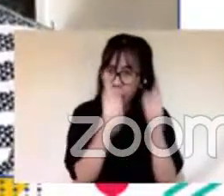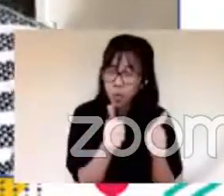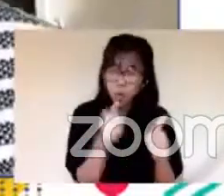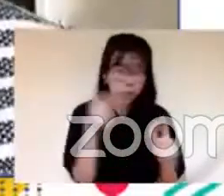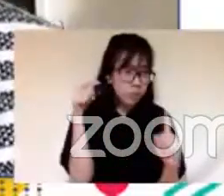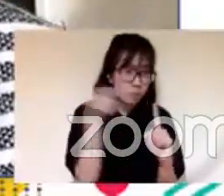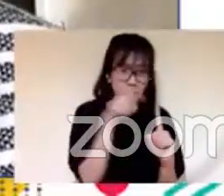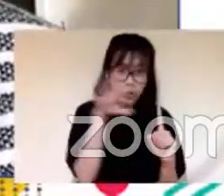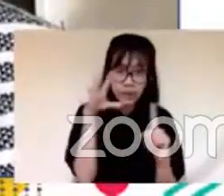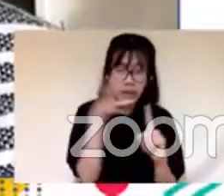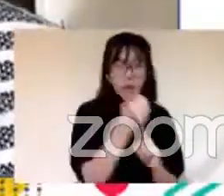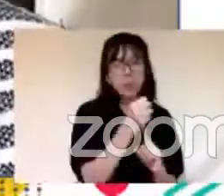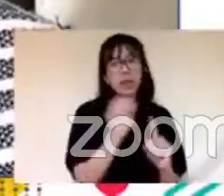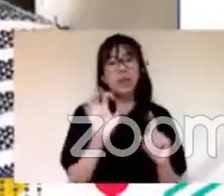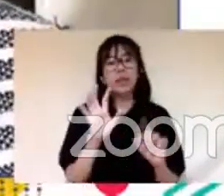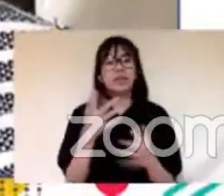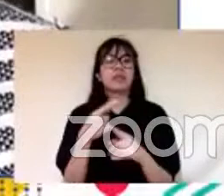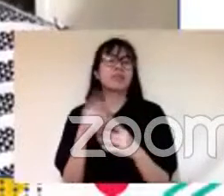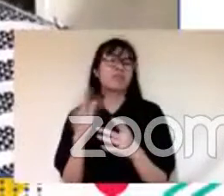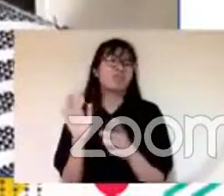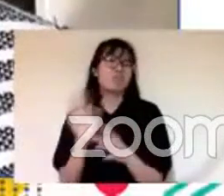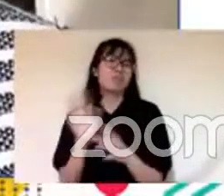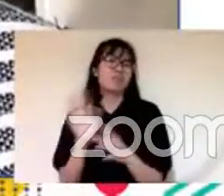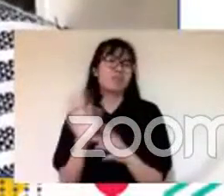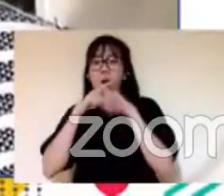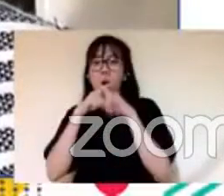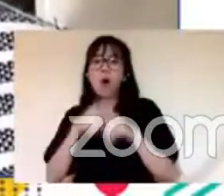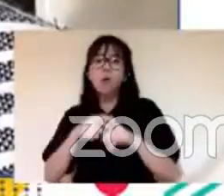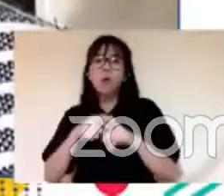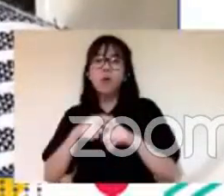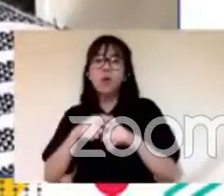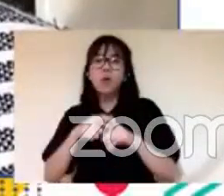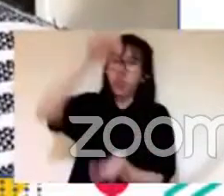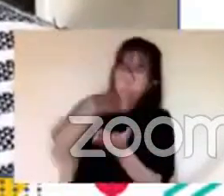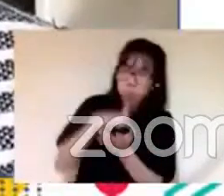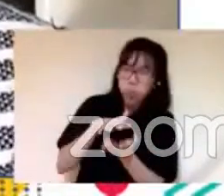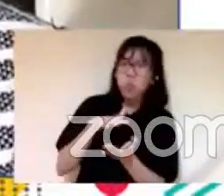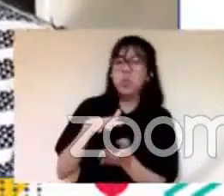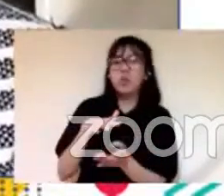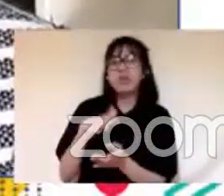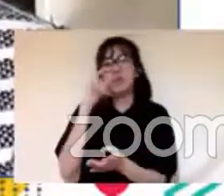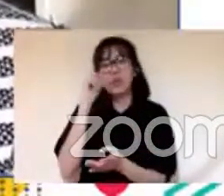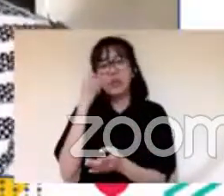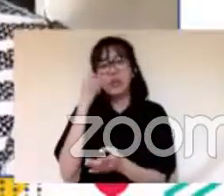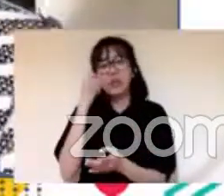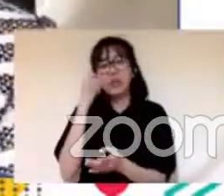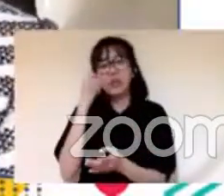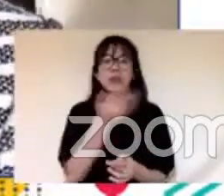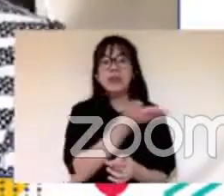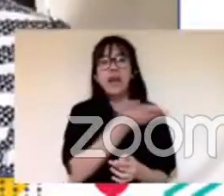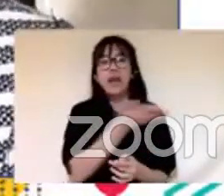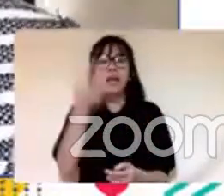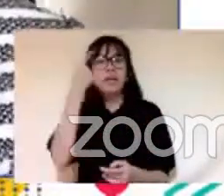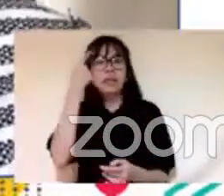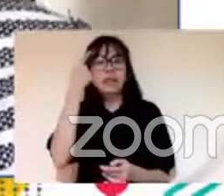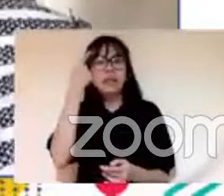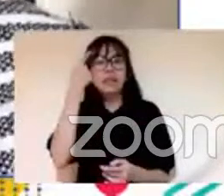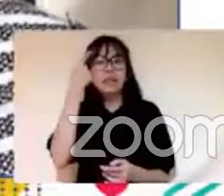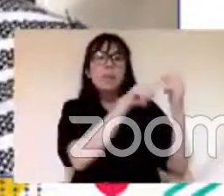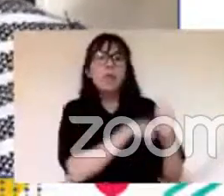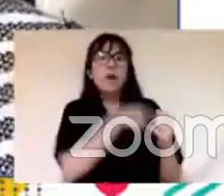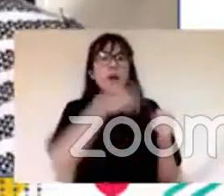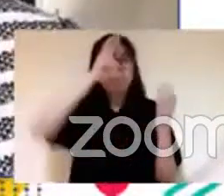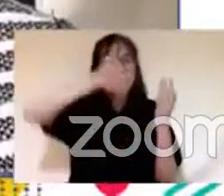membuat hoax itu berkurang dengan drastis. Menurut saya yang paling utama adalah literasi digital, makanya tadi kita sampaikan, dan